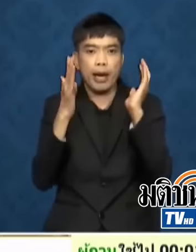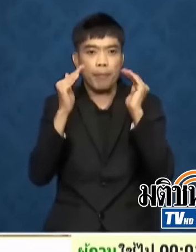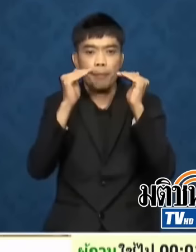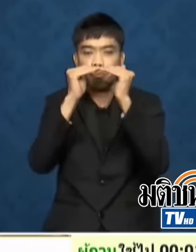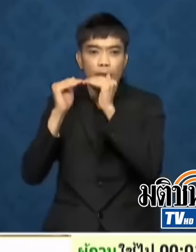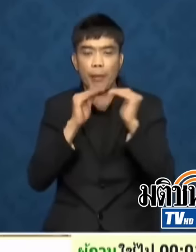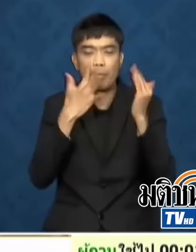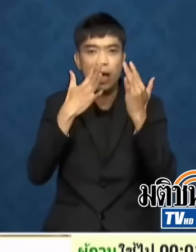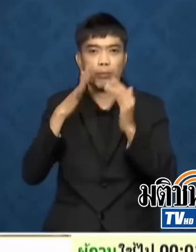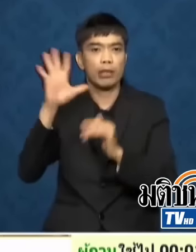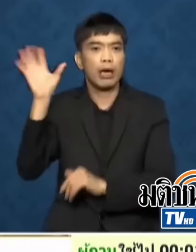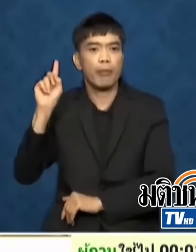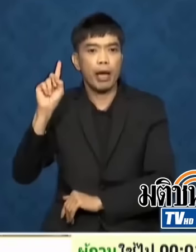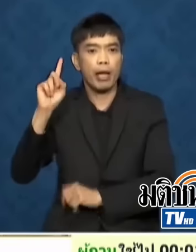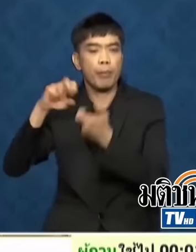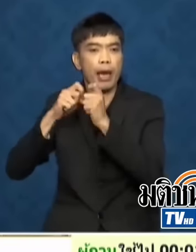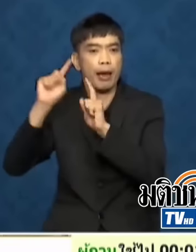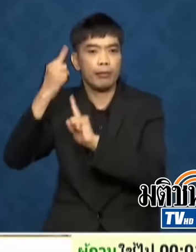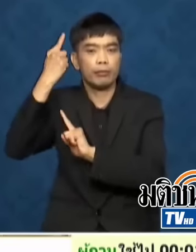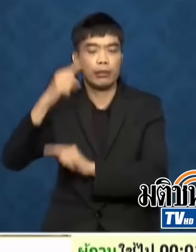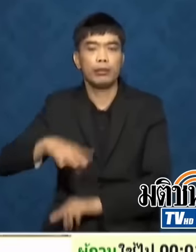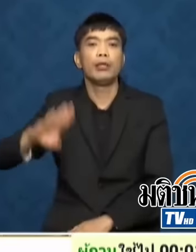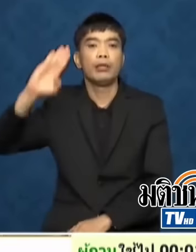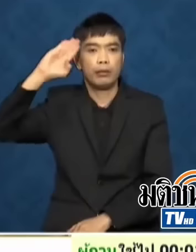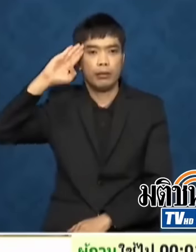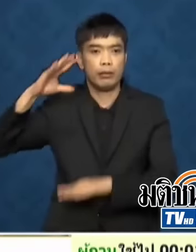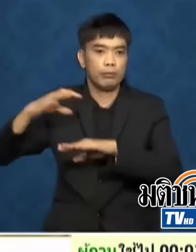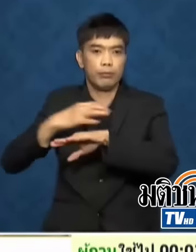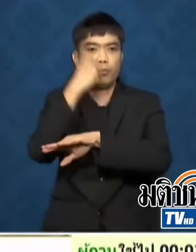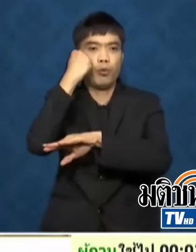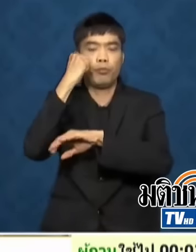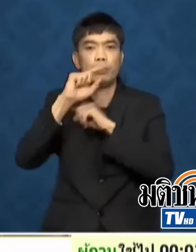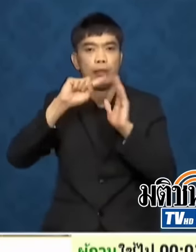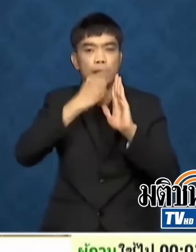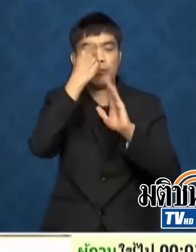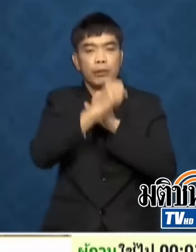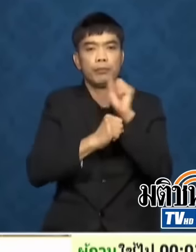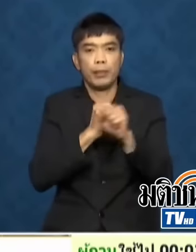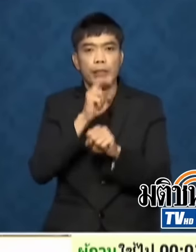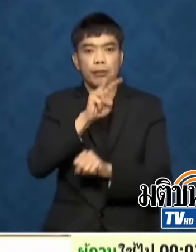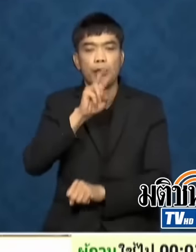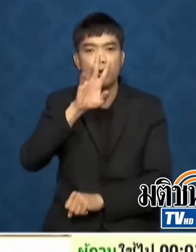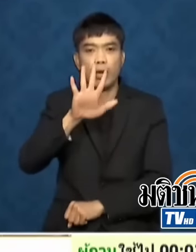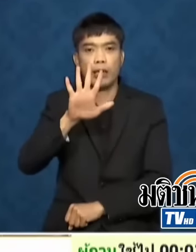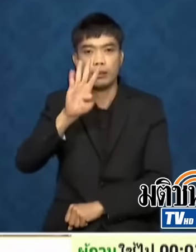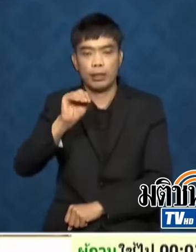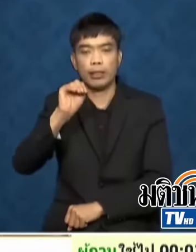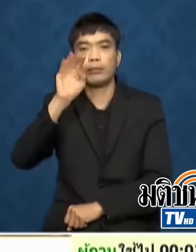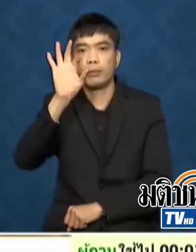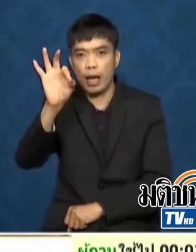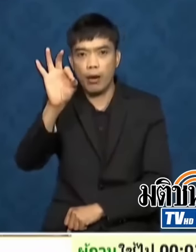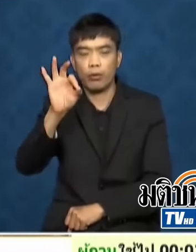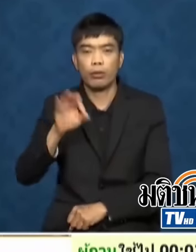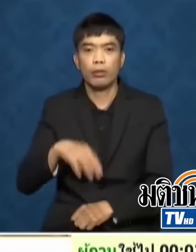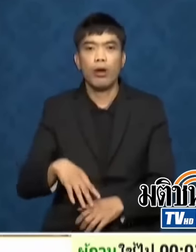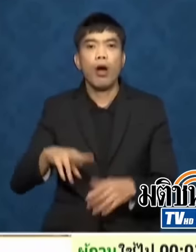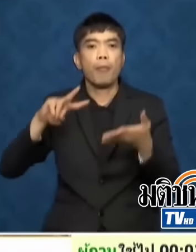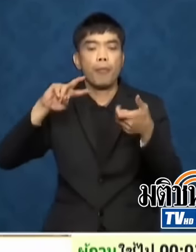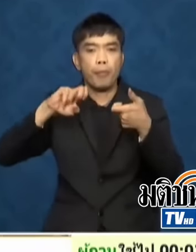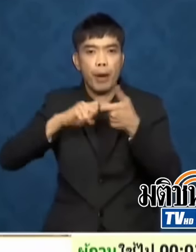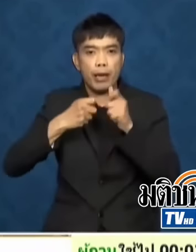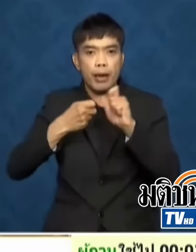ากการรัฐประหารเมื่อปี49แต่ผมต้องย้ำตั้งแต่จุดนี้ครับท่านประธานว่าความอยุติธรรมเหล่